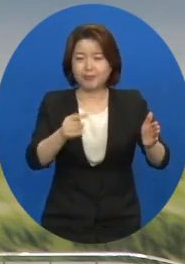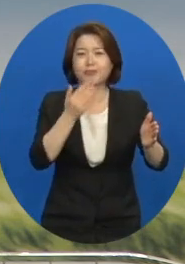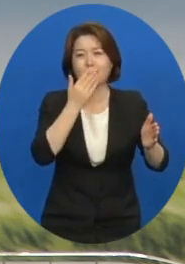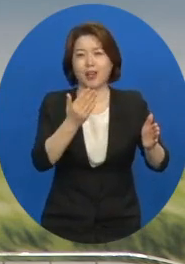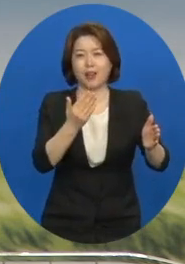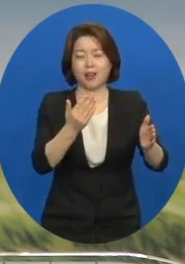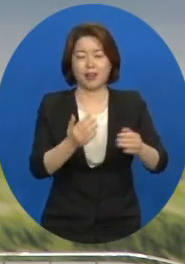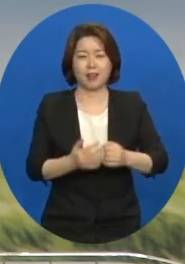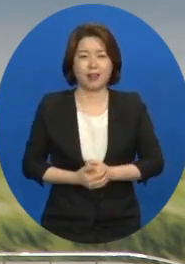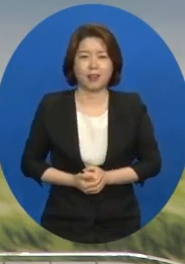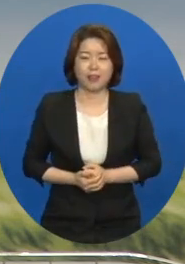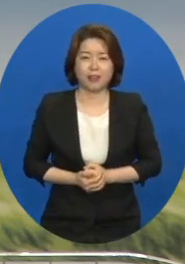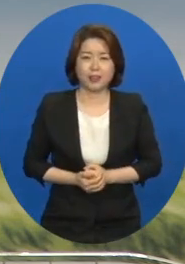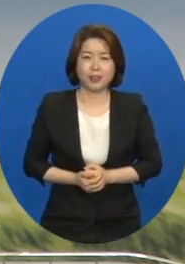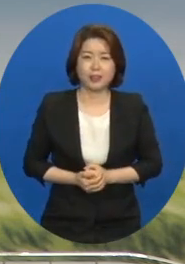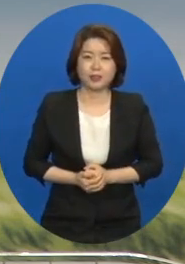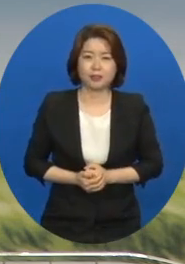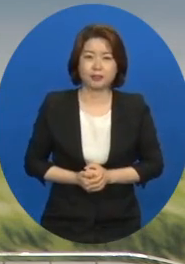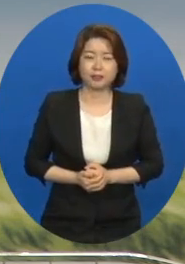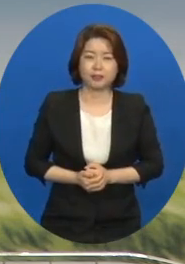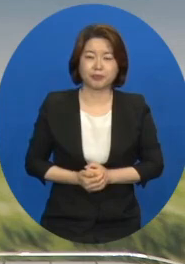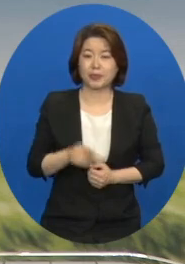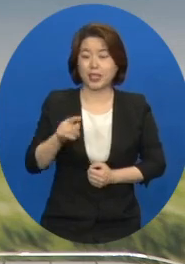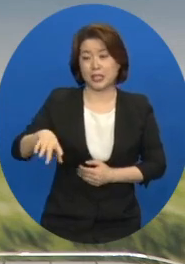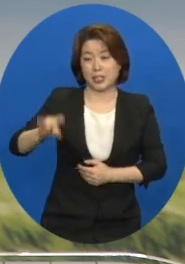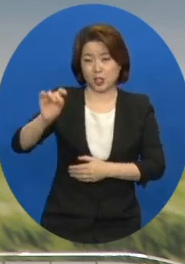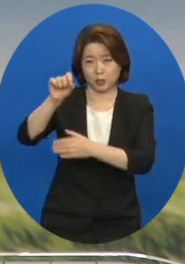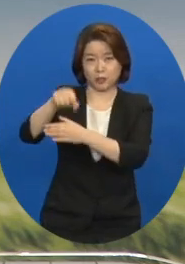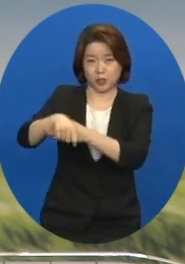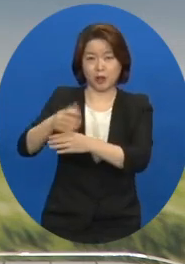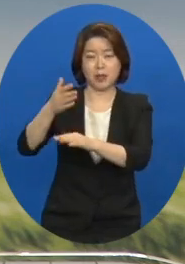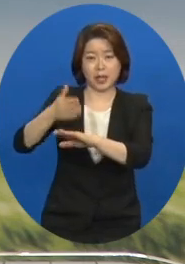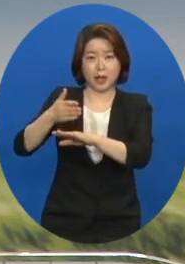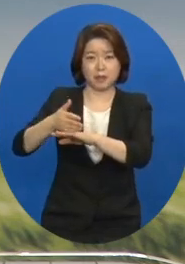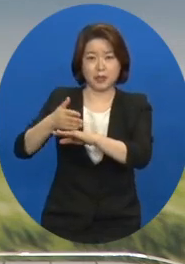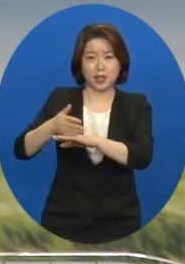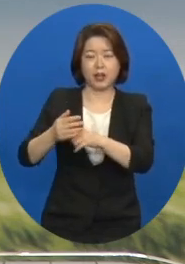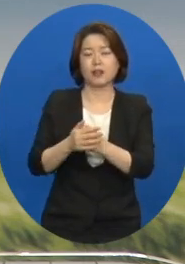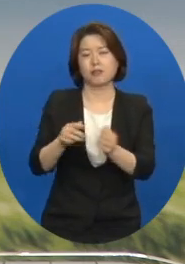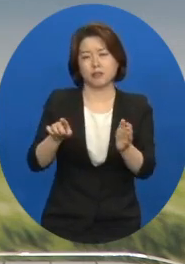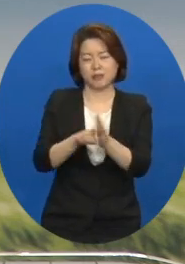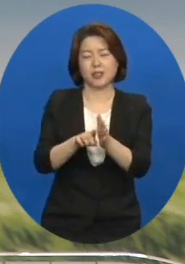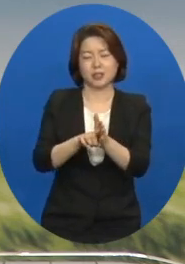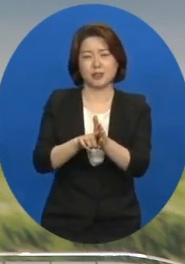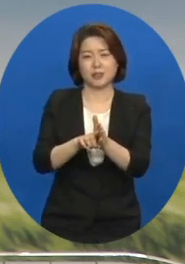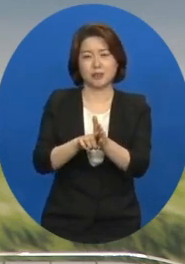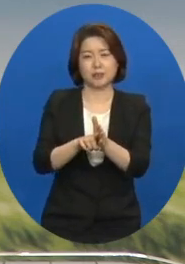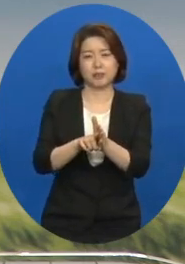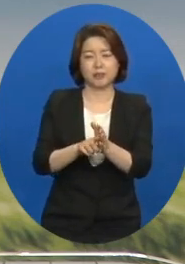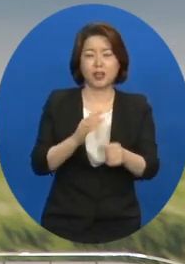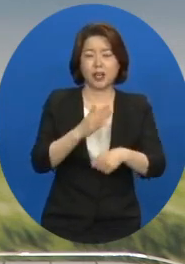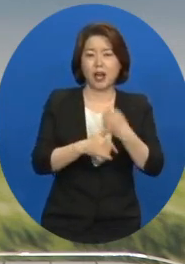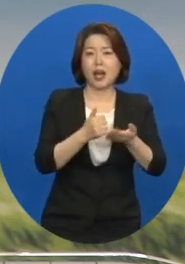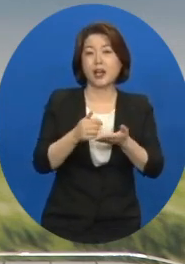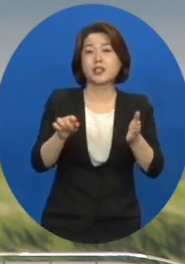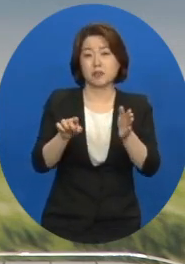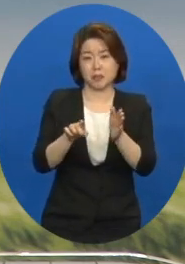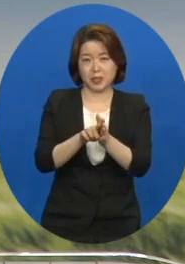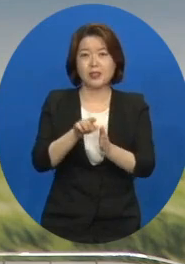여러분, 이 첫 열매 감사는 믿음이에요. 하나님을 믿는